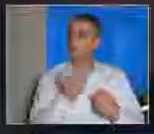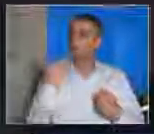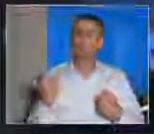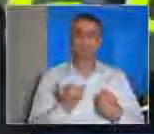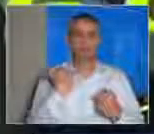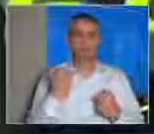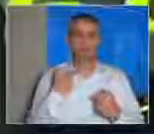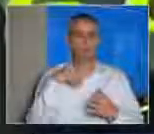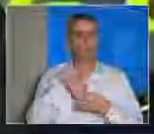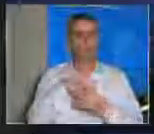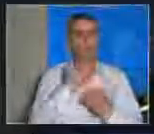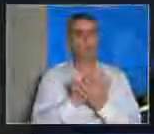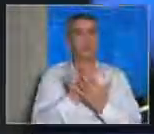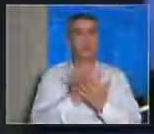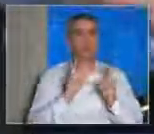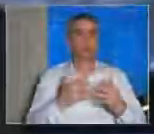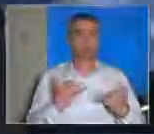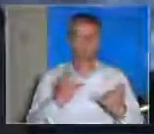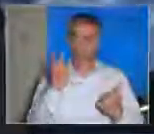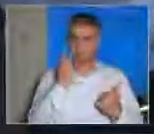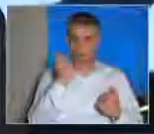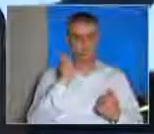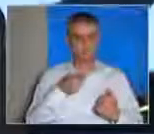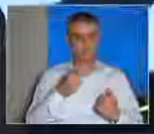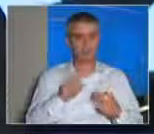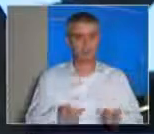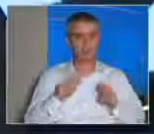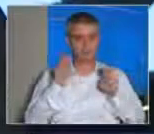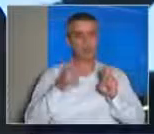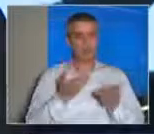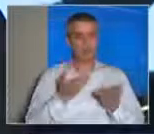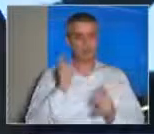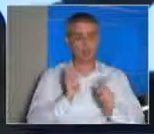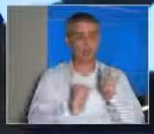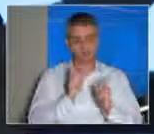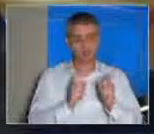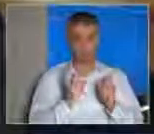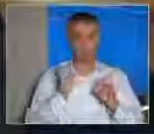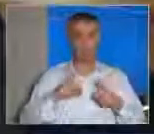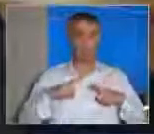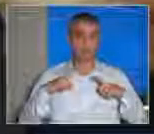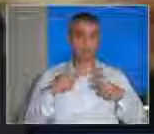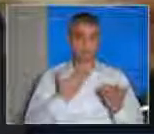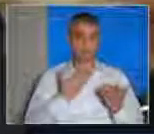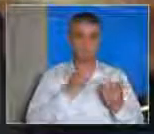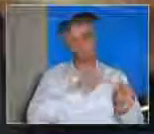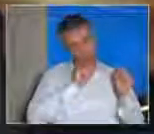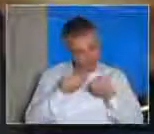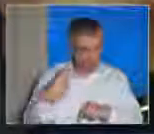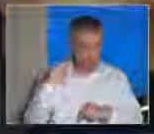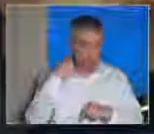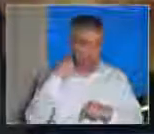אנחנו שם בעדויות הקיימות, וכמובן שצריך גם לנצל את האנשים שעוד בחיים כדי לבוא